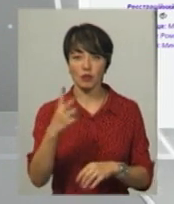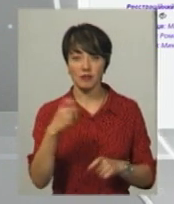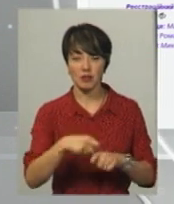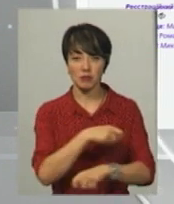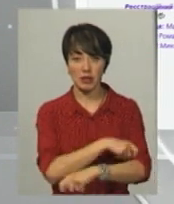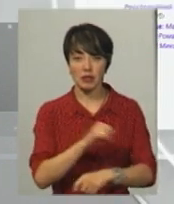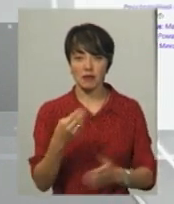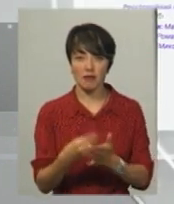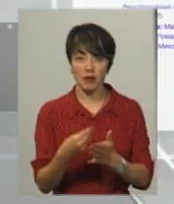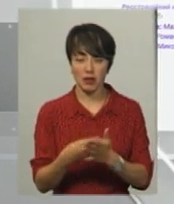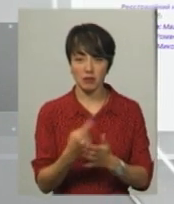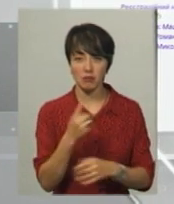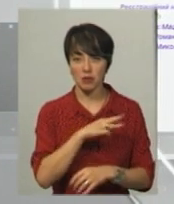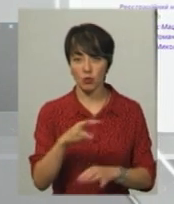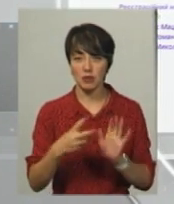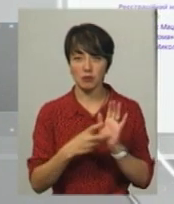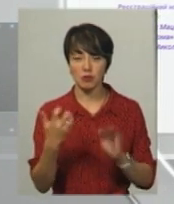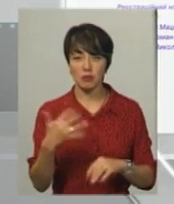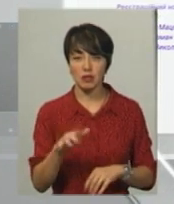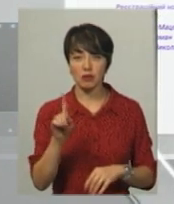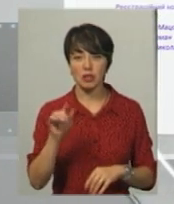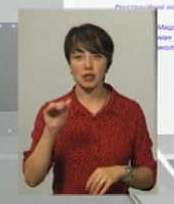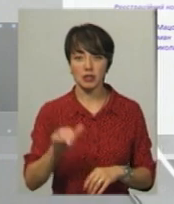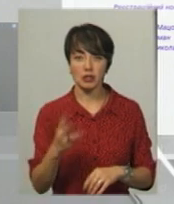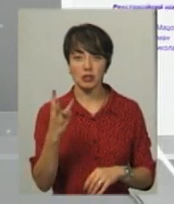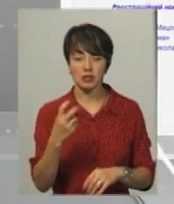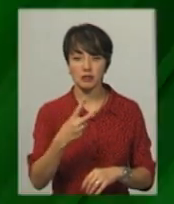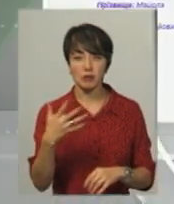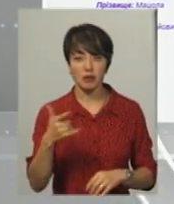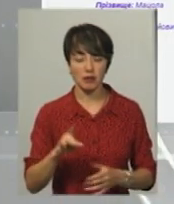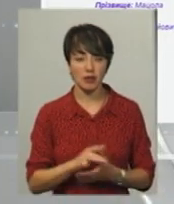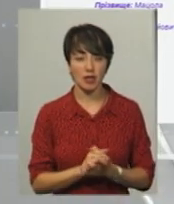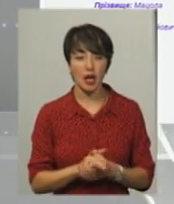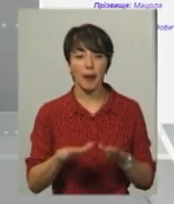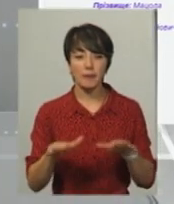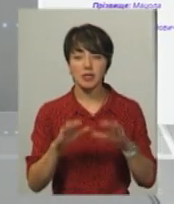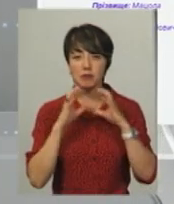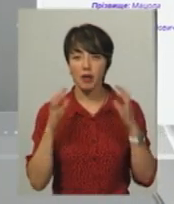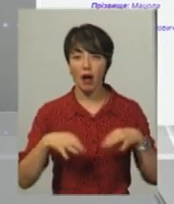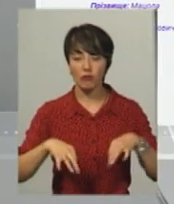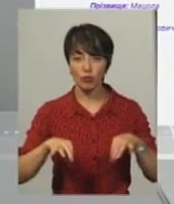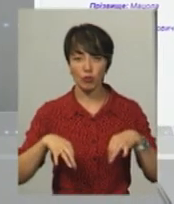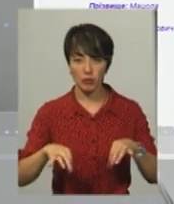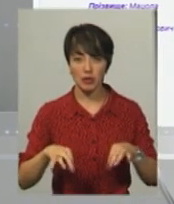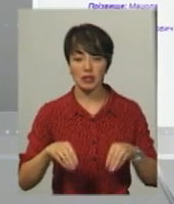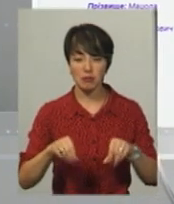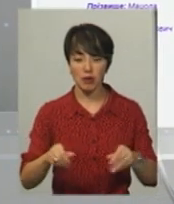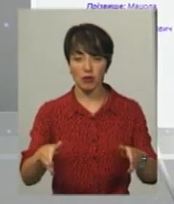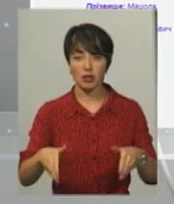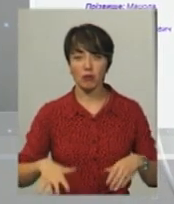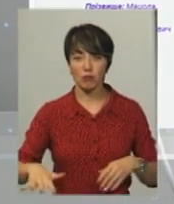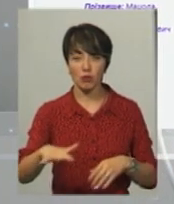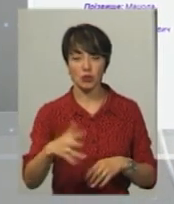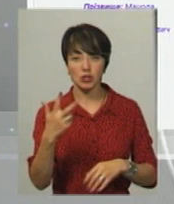квадратних метрів та вартістю 1 751 тисяча 325 гривень. Місце для зберігання автомобільного транспорту та земельну ділянку